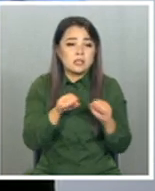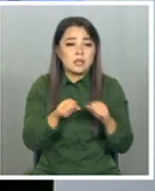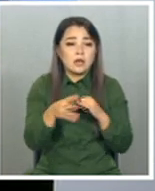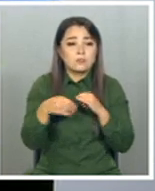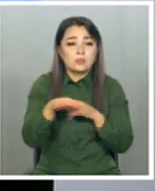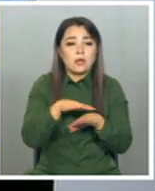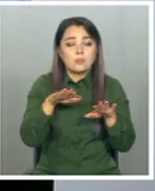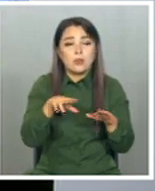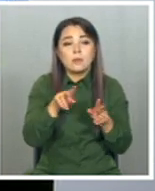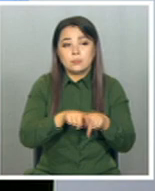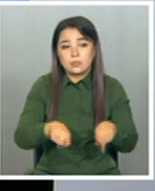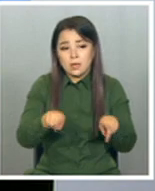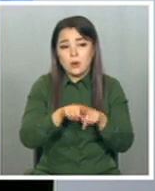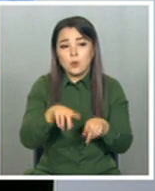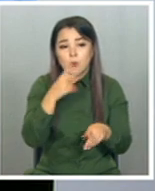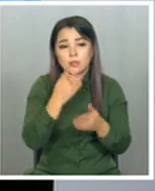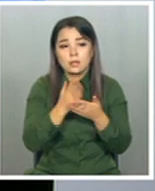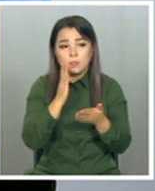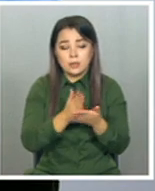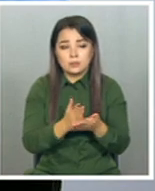аймақтар.